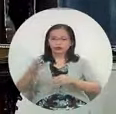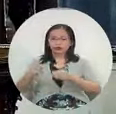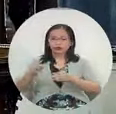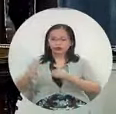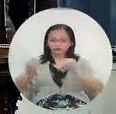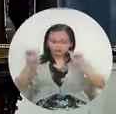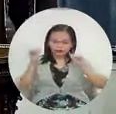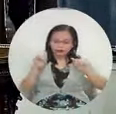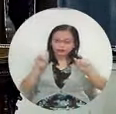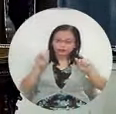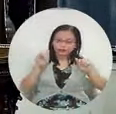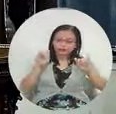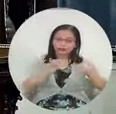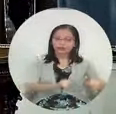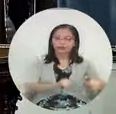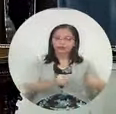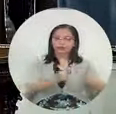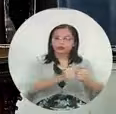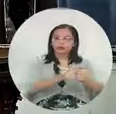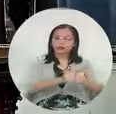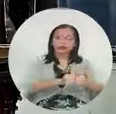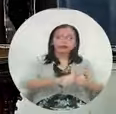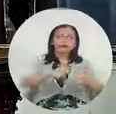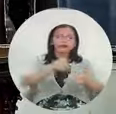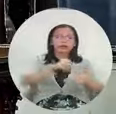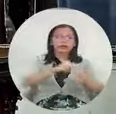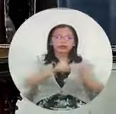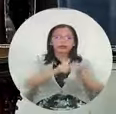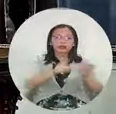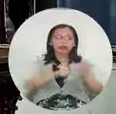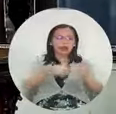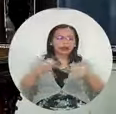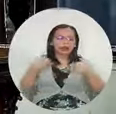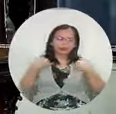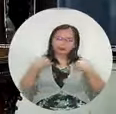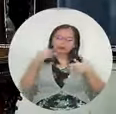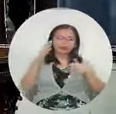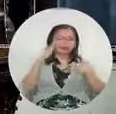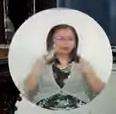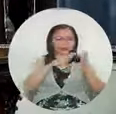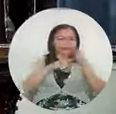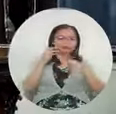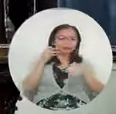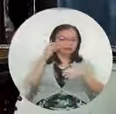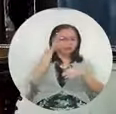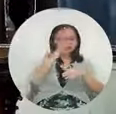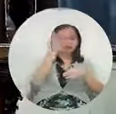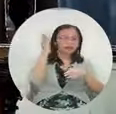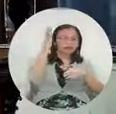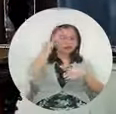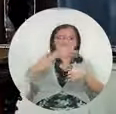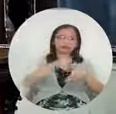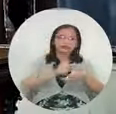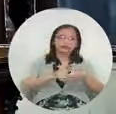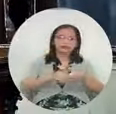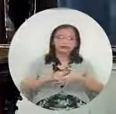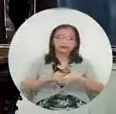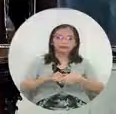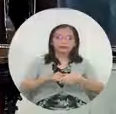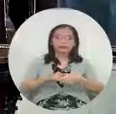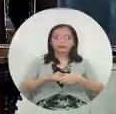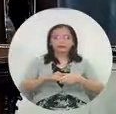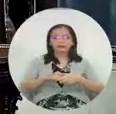Tinood ka nasa karita sa may karita. Ang mga tao na aga, ang mga bata, sa